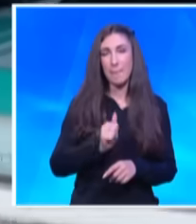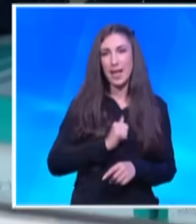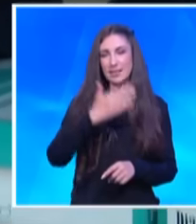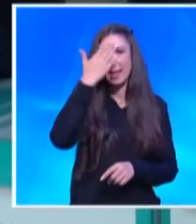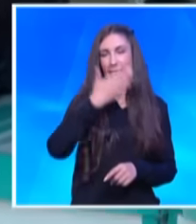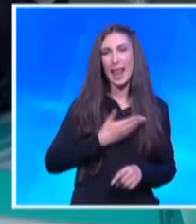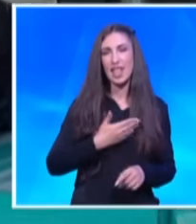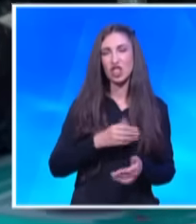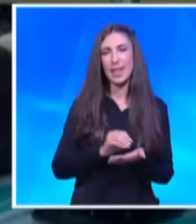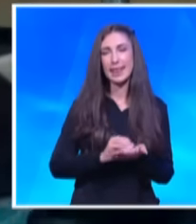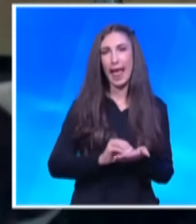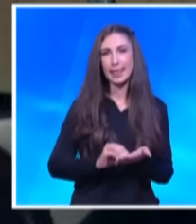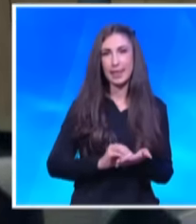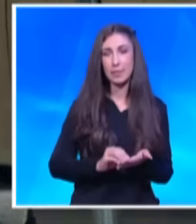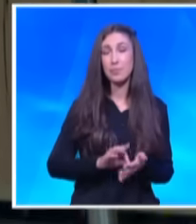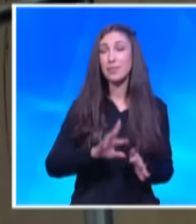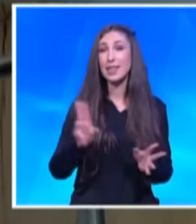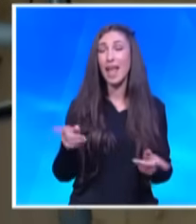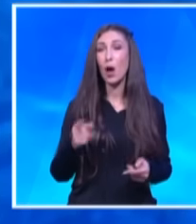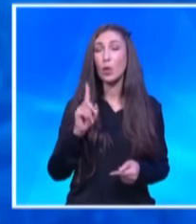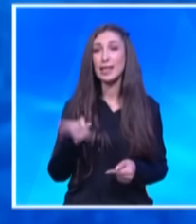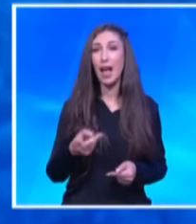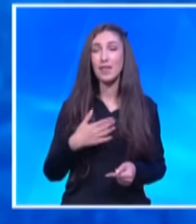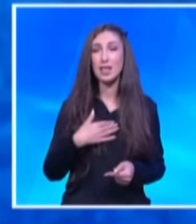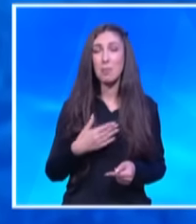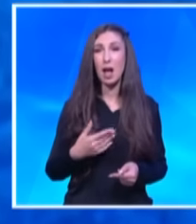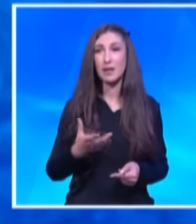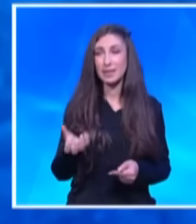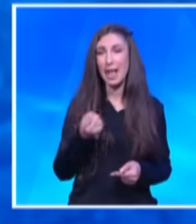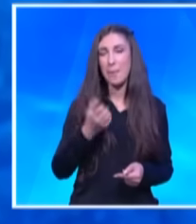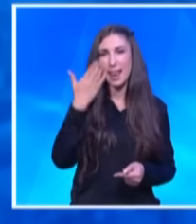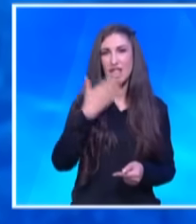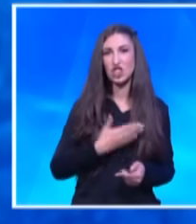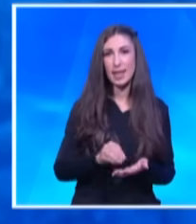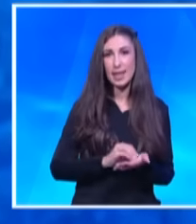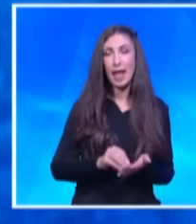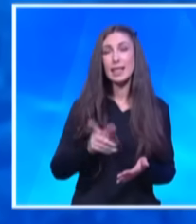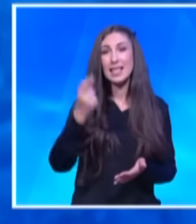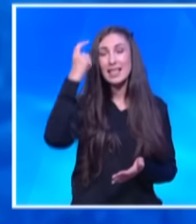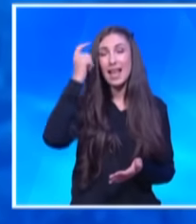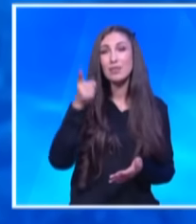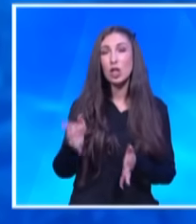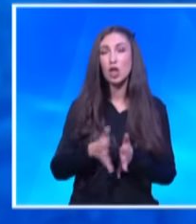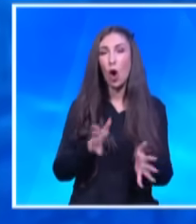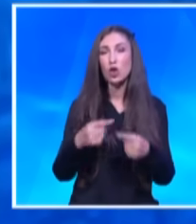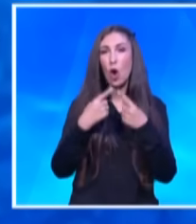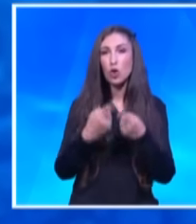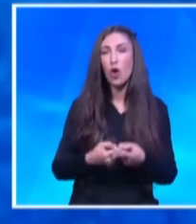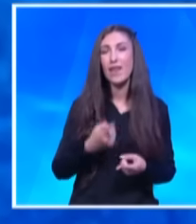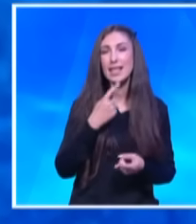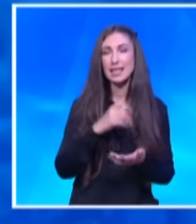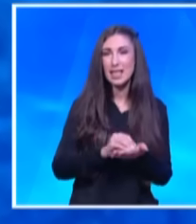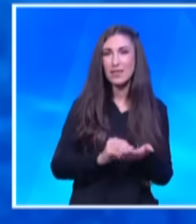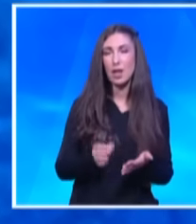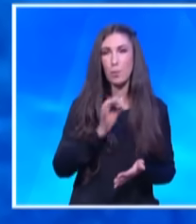смята адвокат Мария Шаркова. Някой трябва да си набави лични данни и да знае, че тези хора отговарят на изискванията,